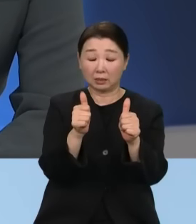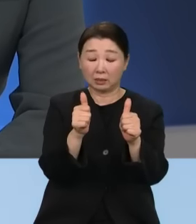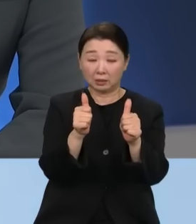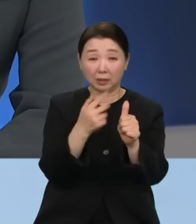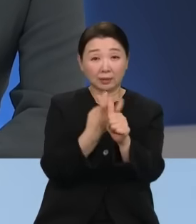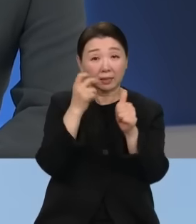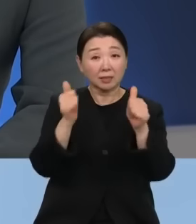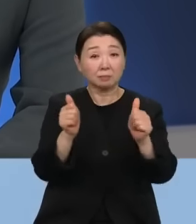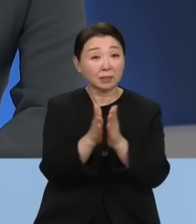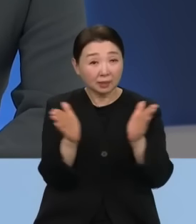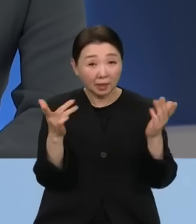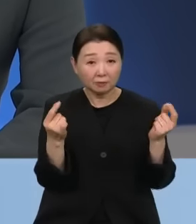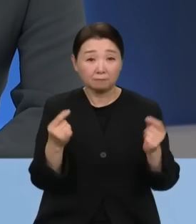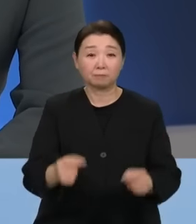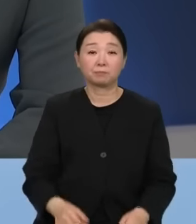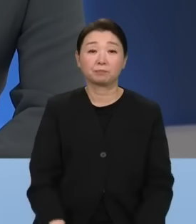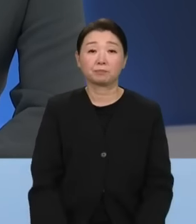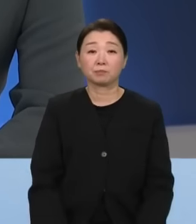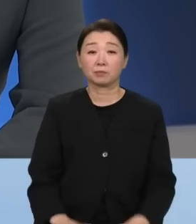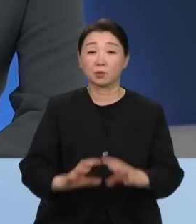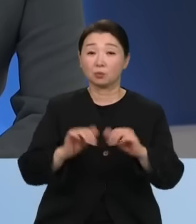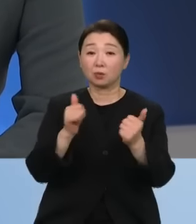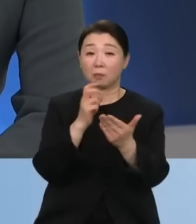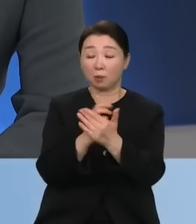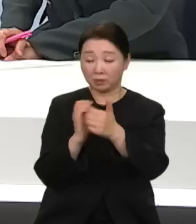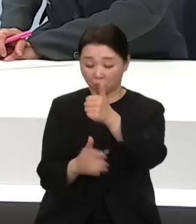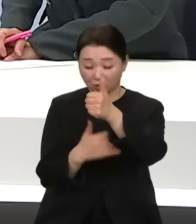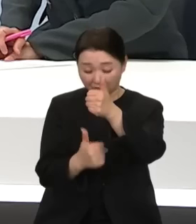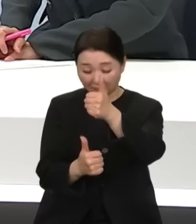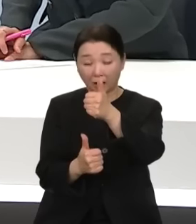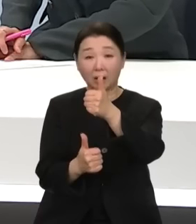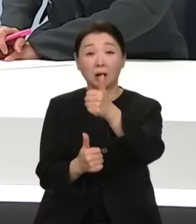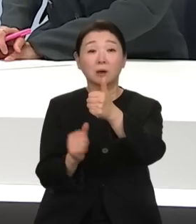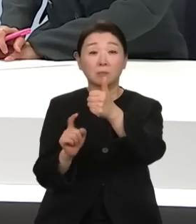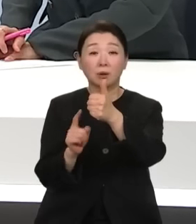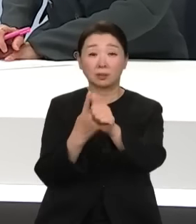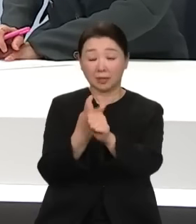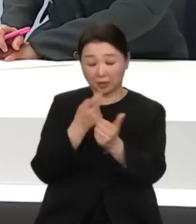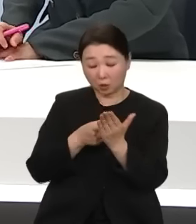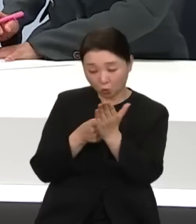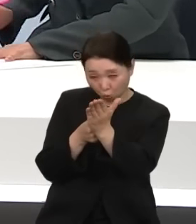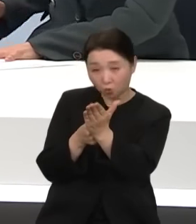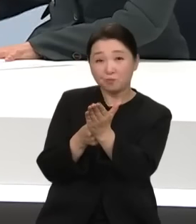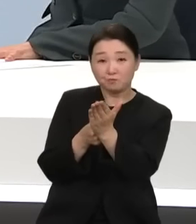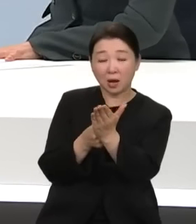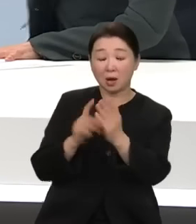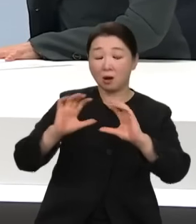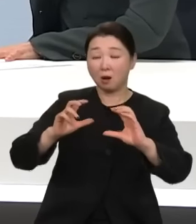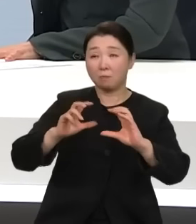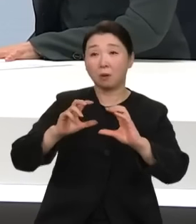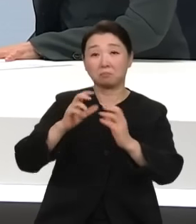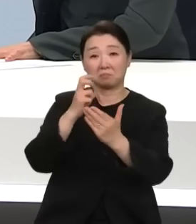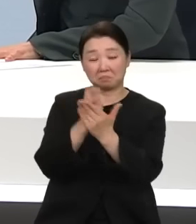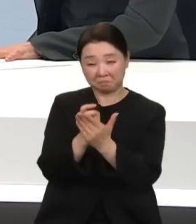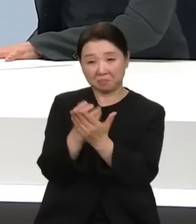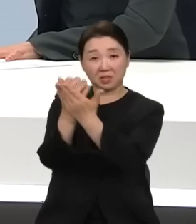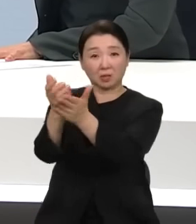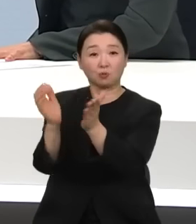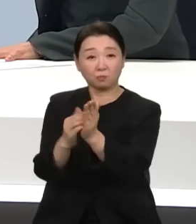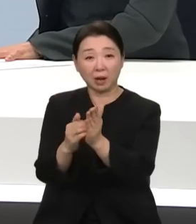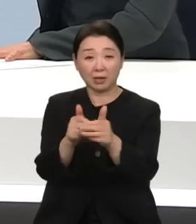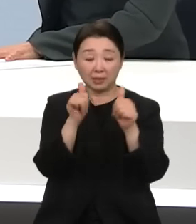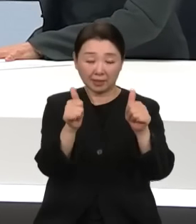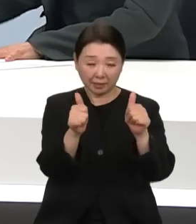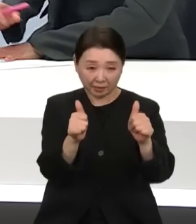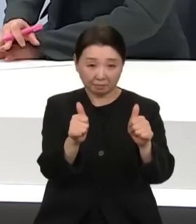시작되는 거죠네 맞습니다이 국회 법사위원장이 탄핵 소출 의결서를 헌재에 제출하면서이 탄핵